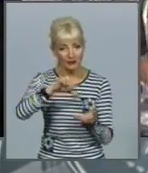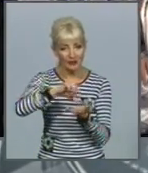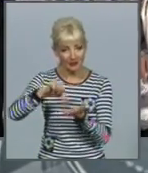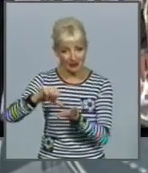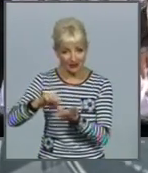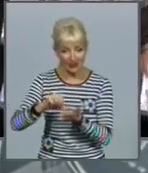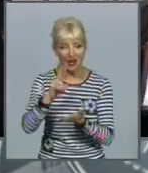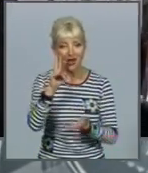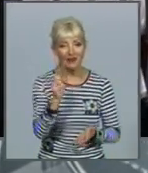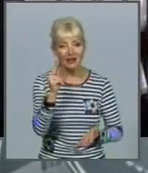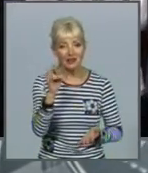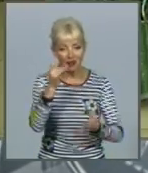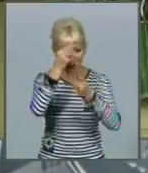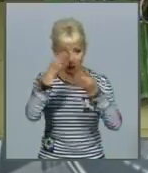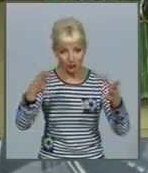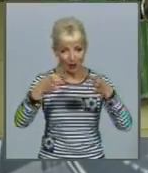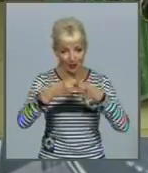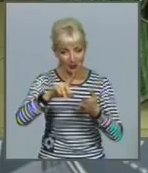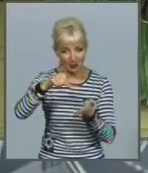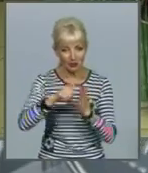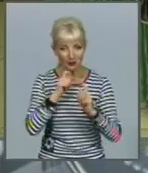міста вручили нагороди.